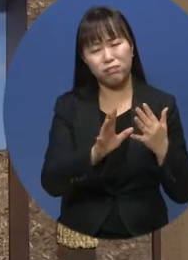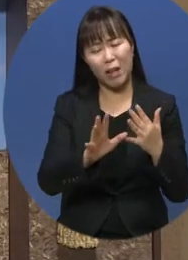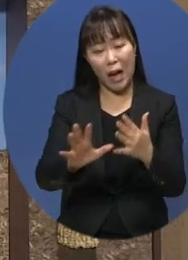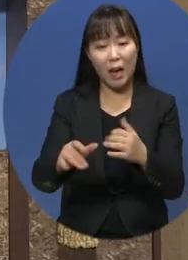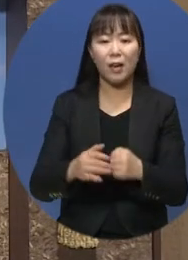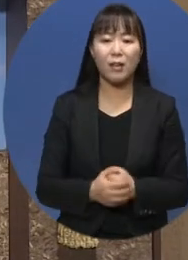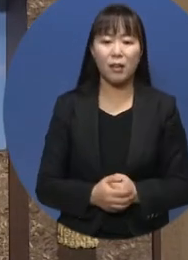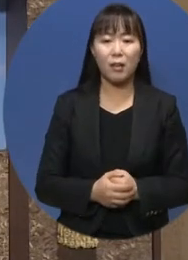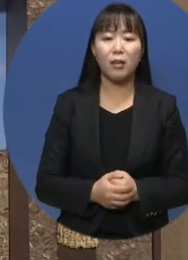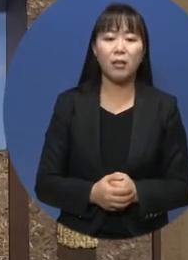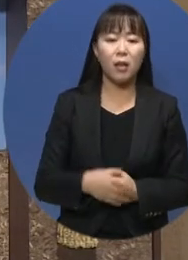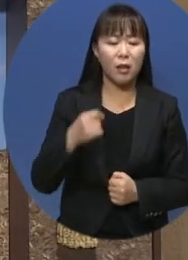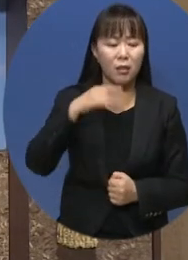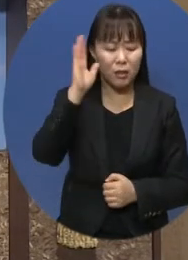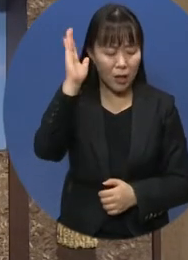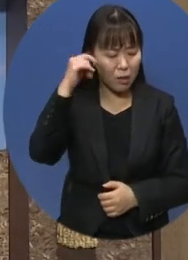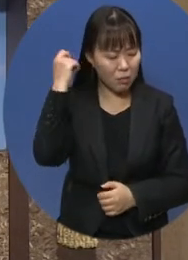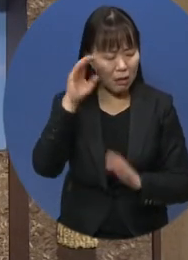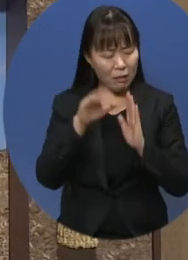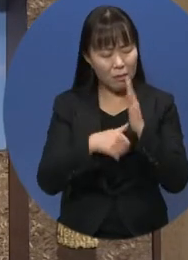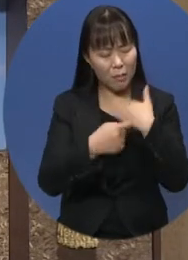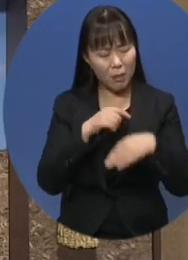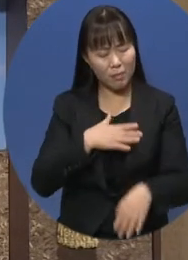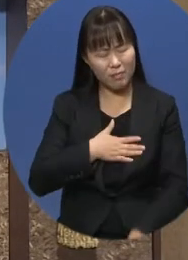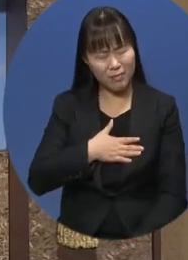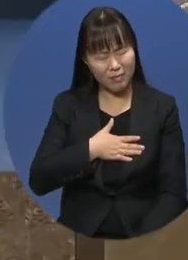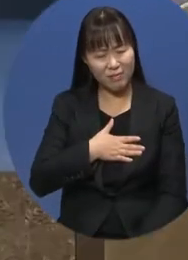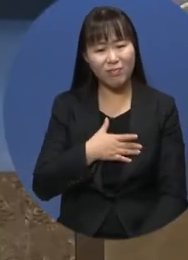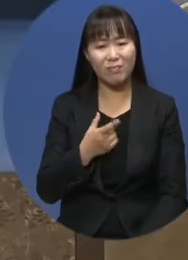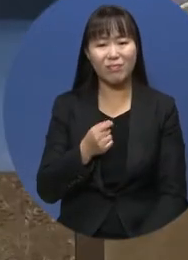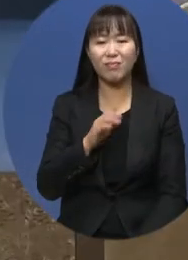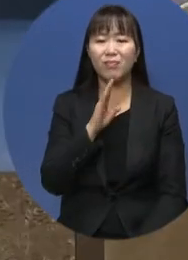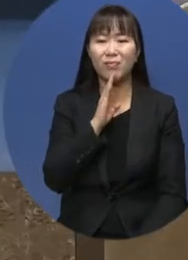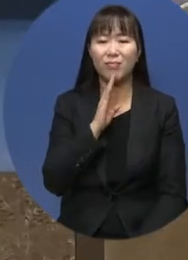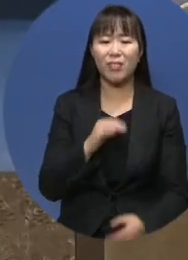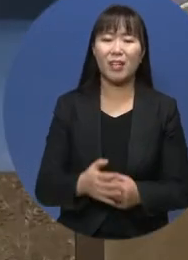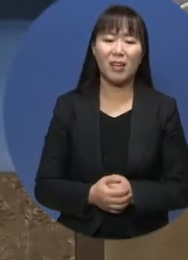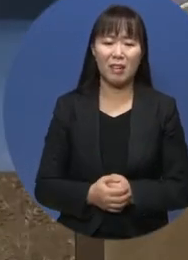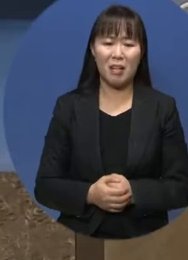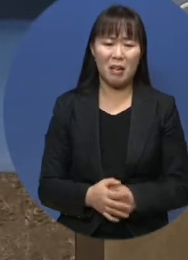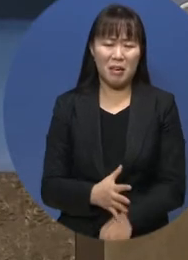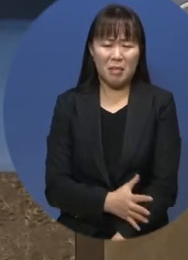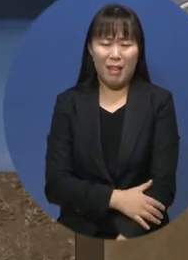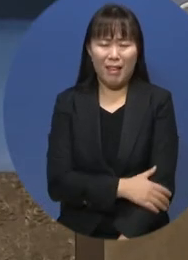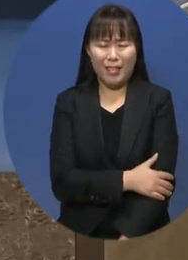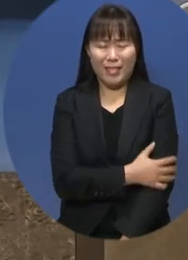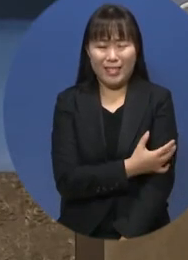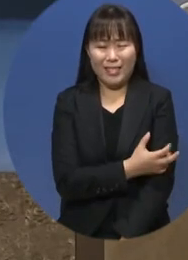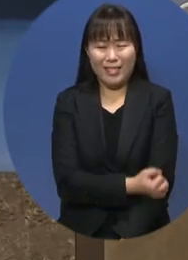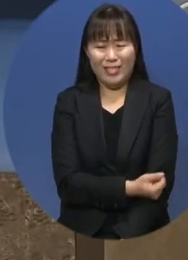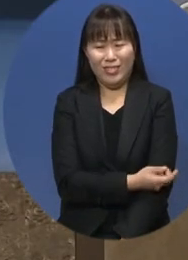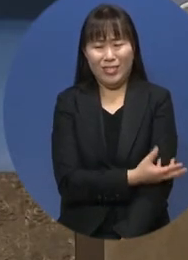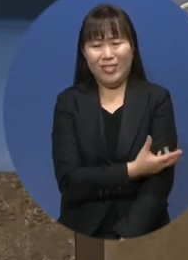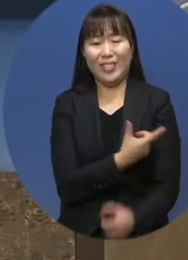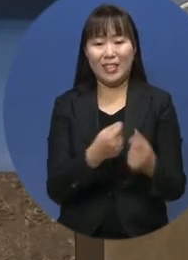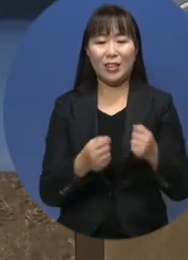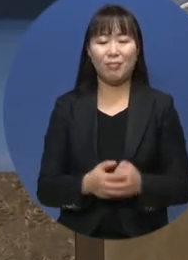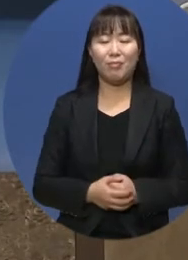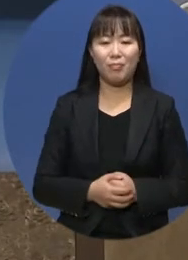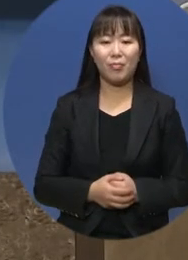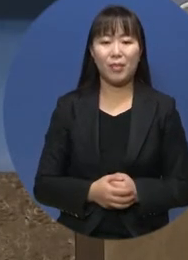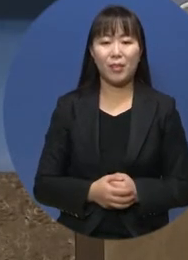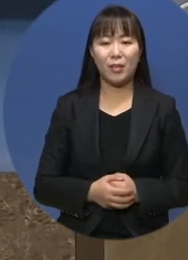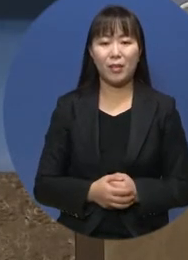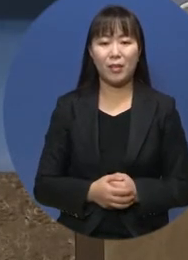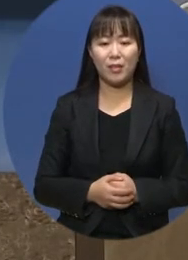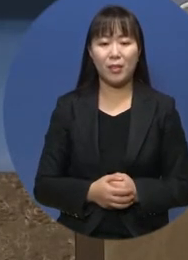그런 얘기 볼 때 가슴 그러니까요 저도 방금 전 유린이 느껴 주세요 아 그게